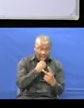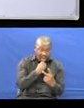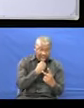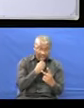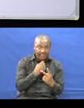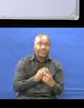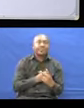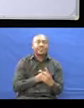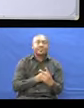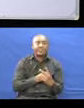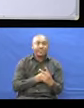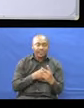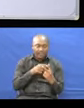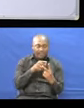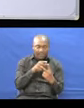alikula